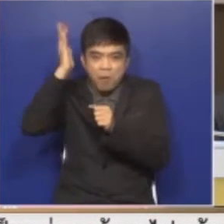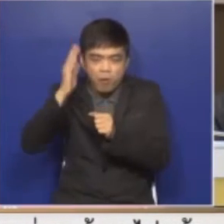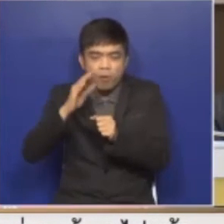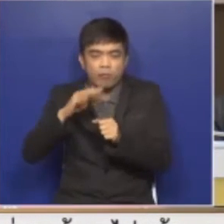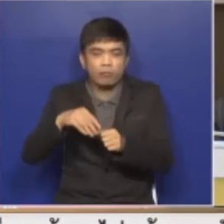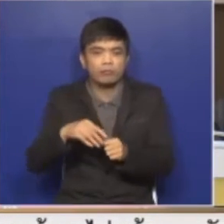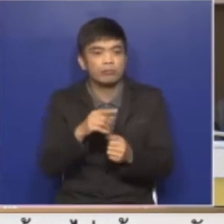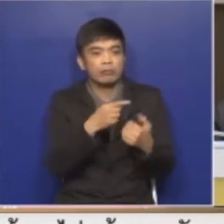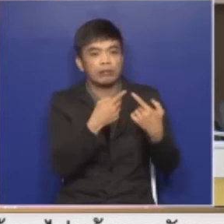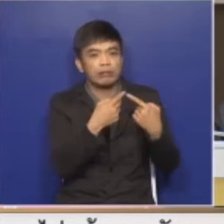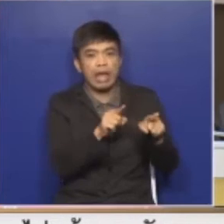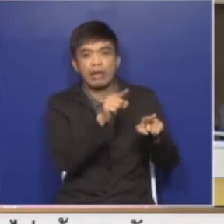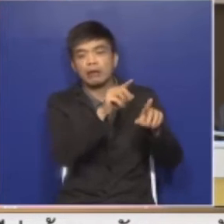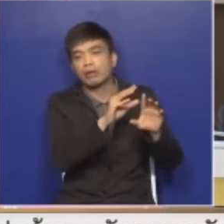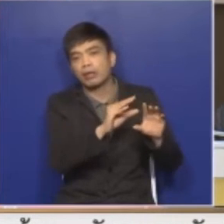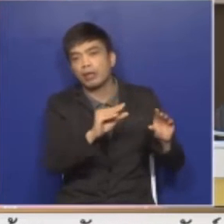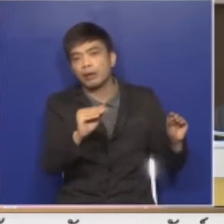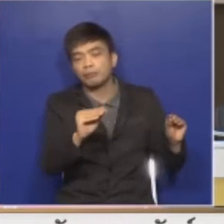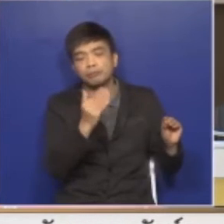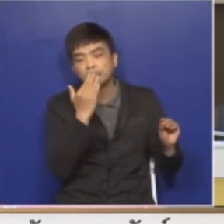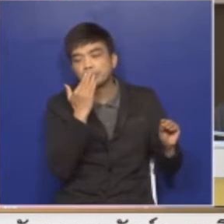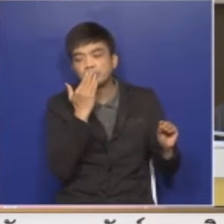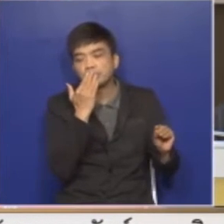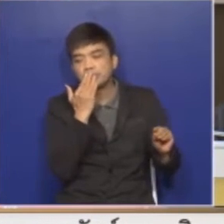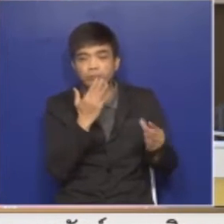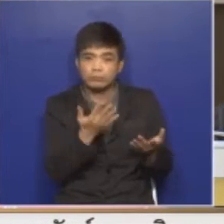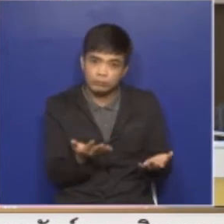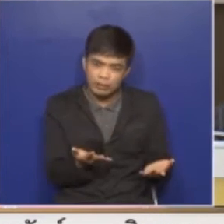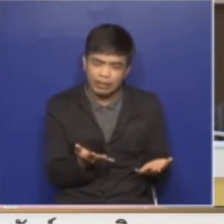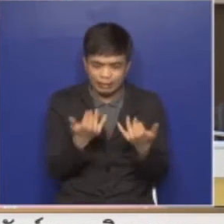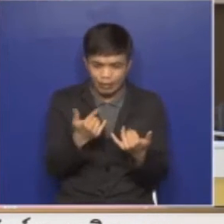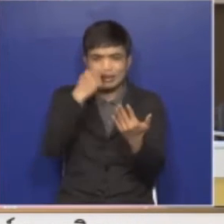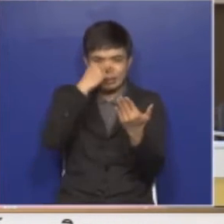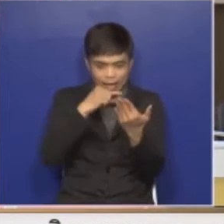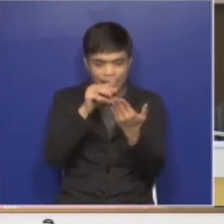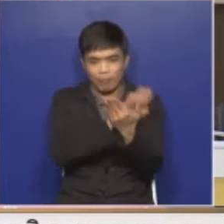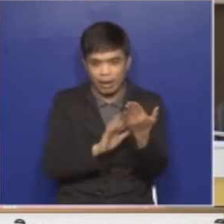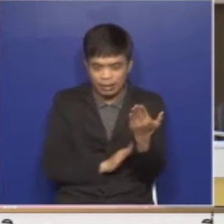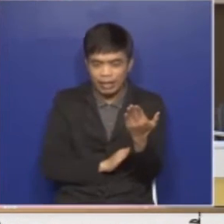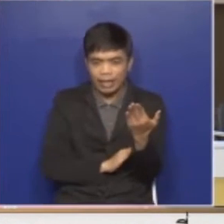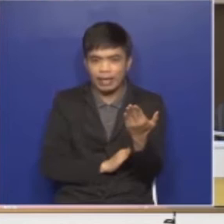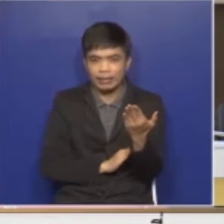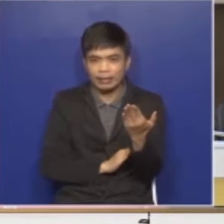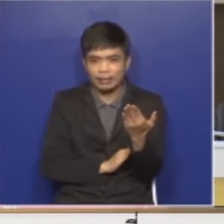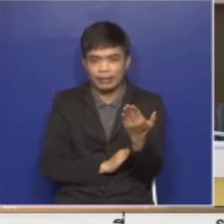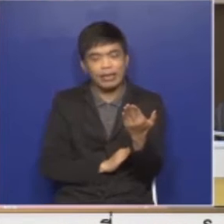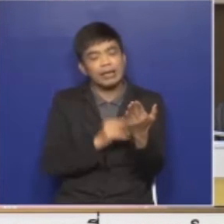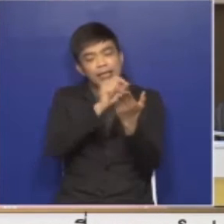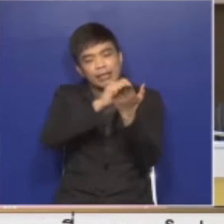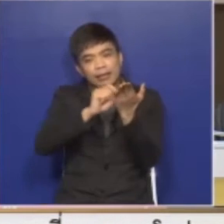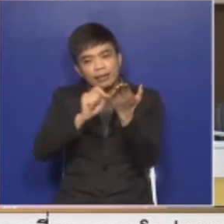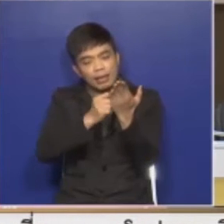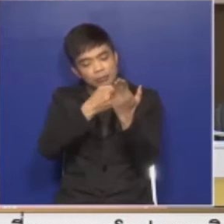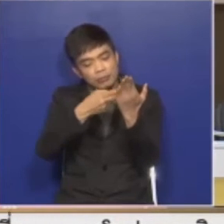อันนี้เนี่ยครับมันทันสมัยกับยุคขณะนี้ในเหตุการณ์บ้านเมืองขณะนี้แต่ท่านก็มีแค่ 5 6กันครับบอกว่า